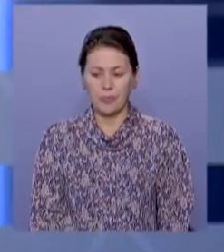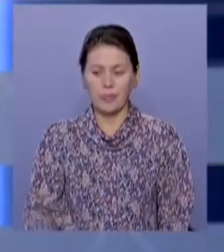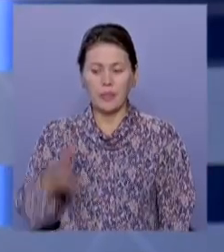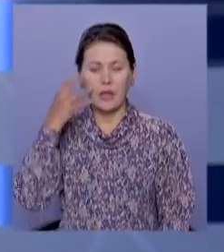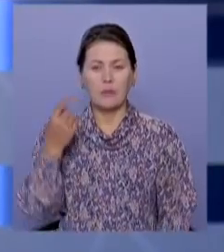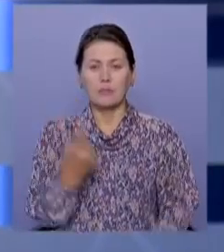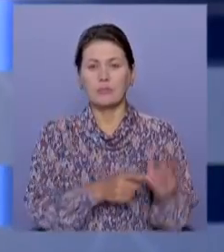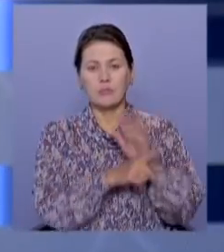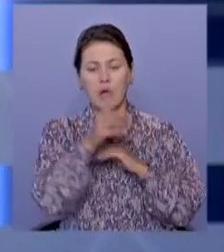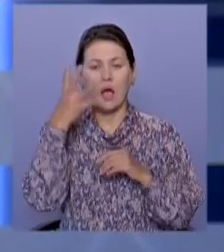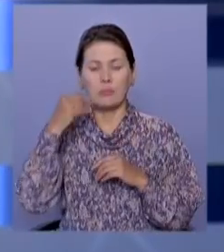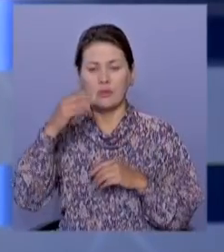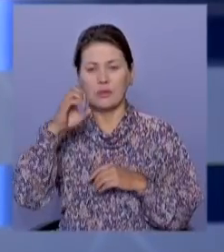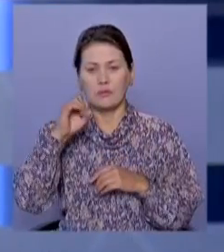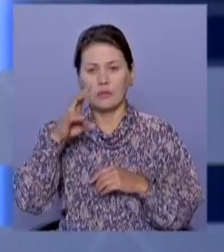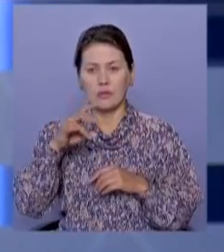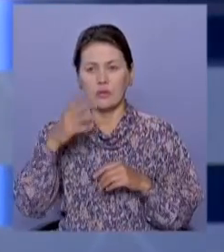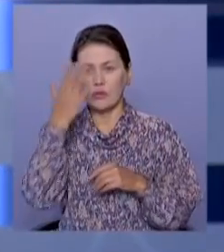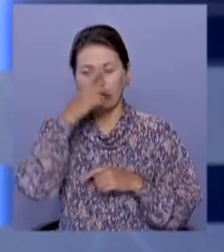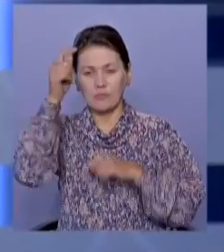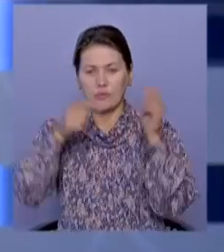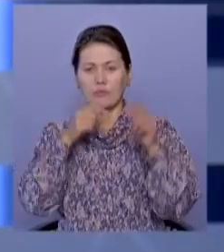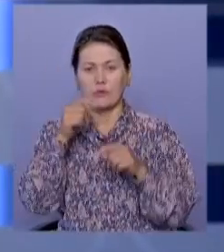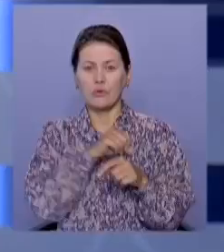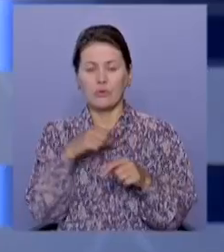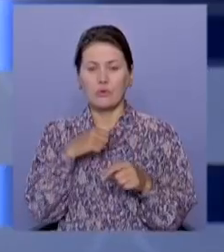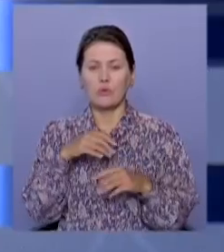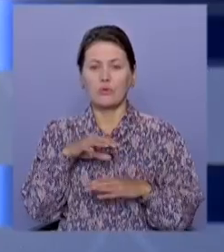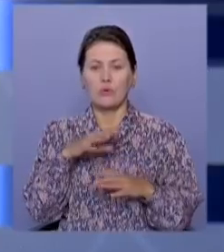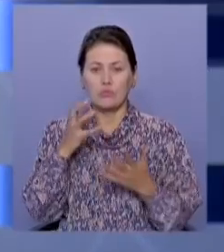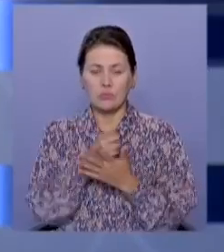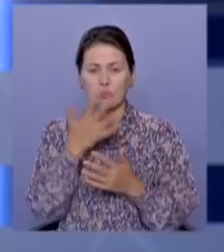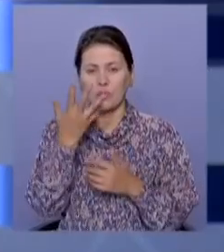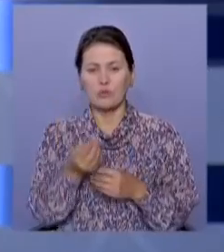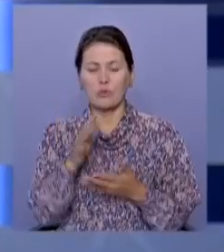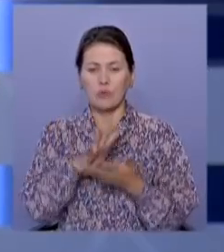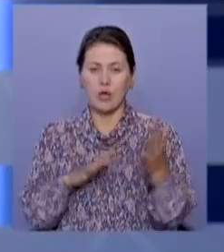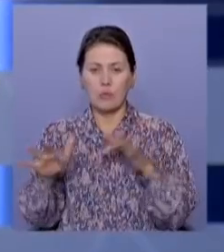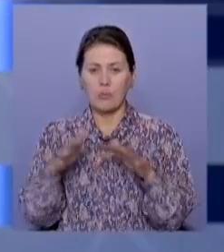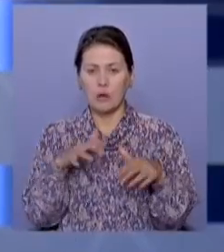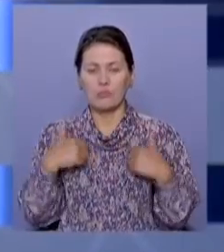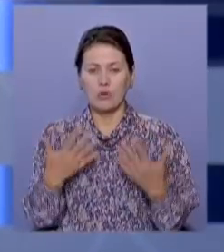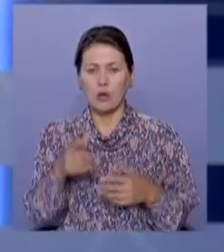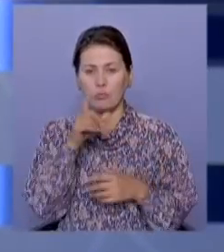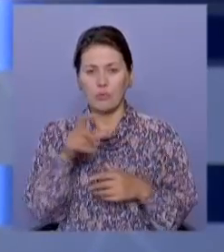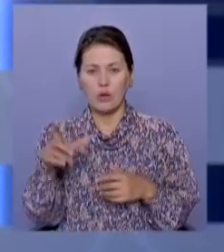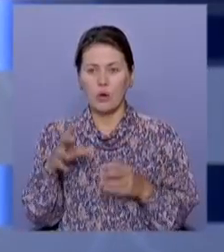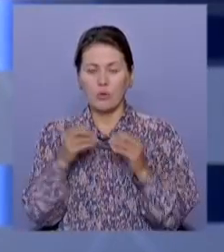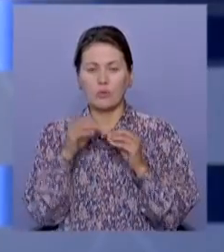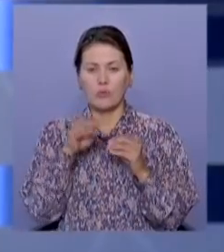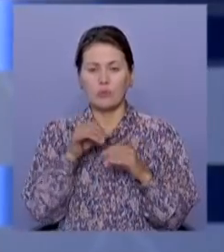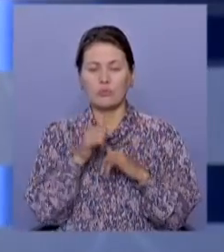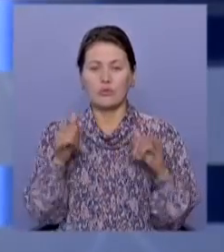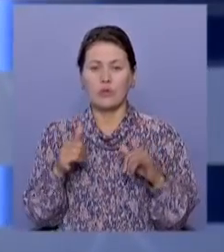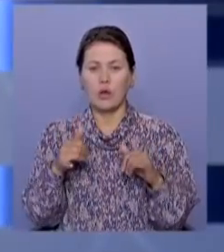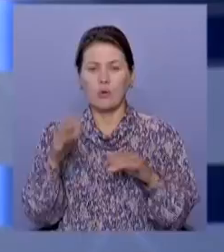Алматыда басталған Алматы фильм кинофестивалі өз мәресіне жетті. 5 күнге созылған шарада ұсынылған туындыларды 10 мыңнан аса